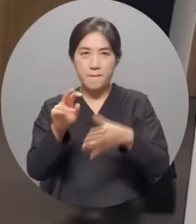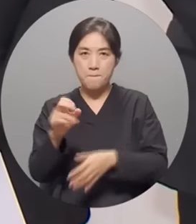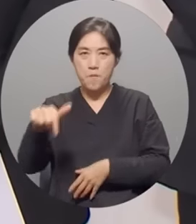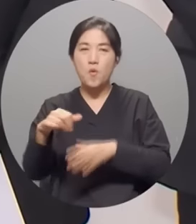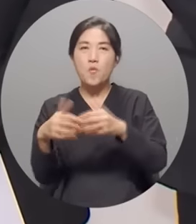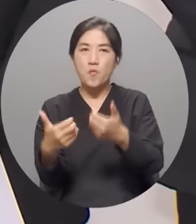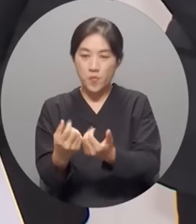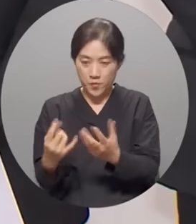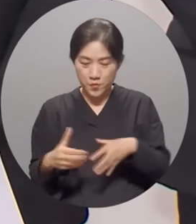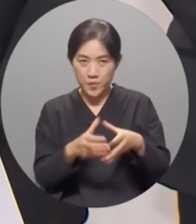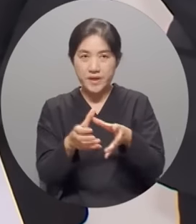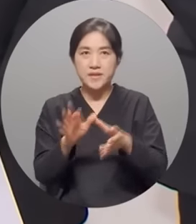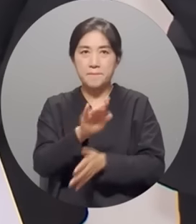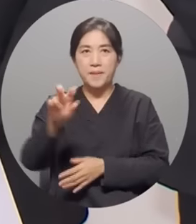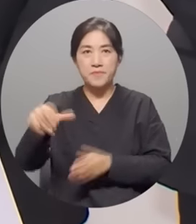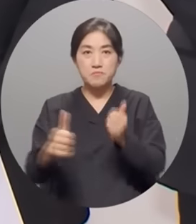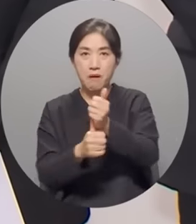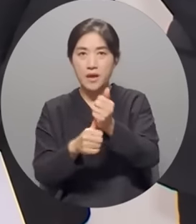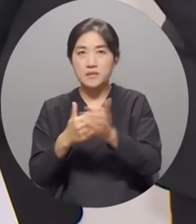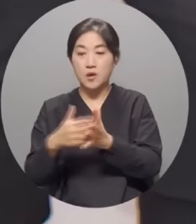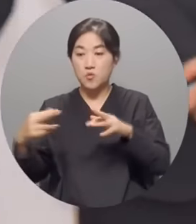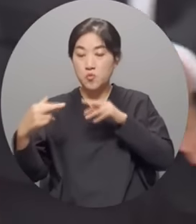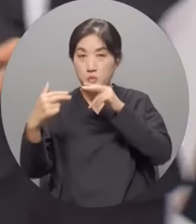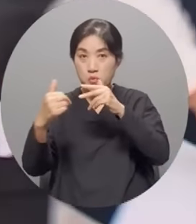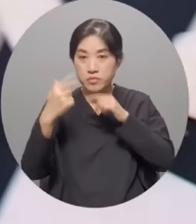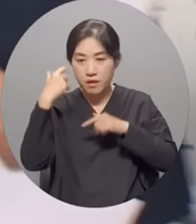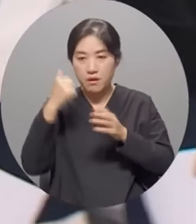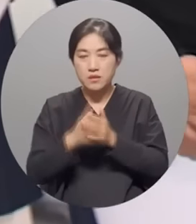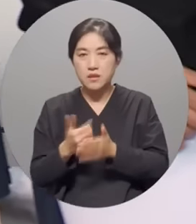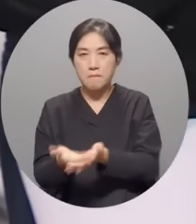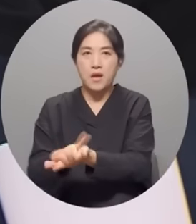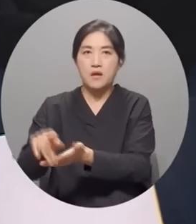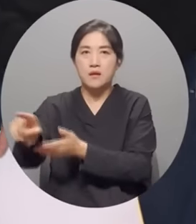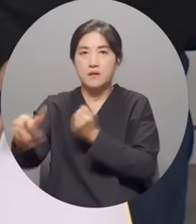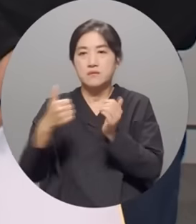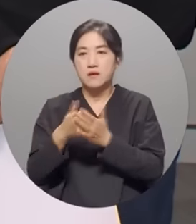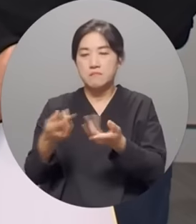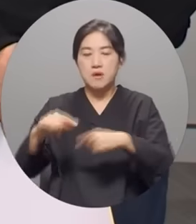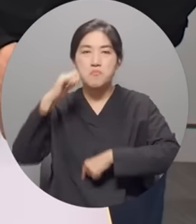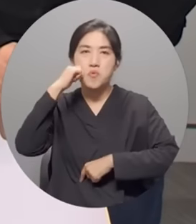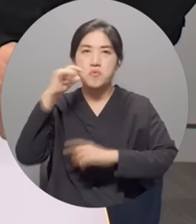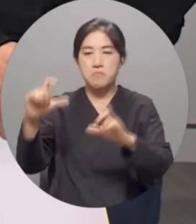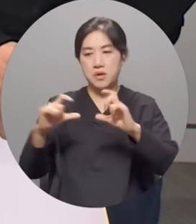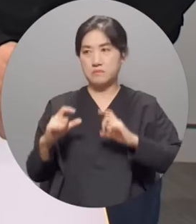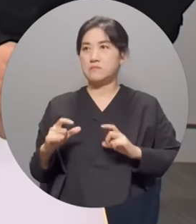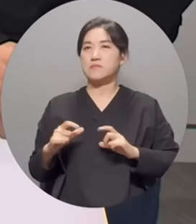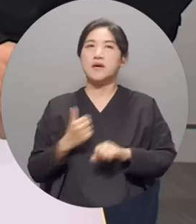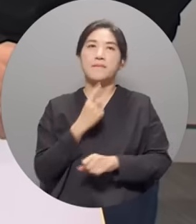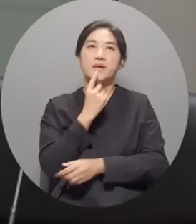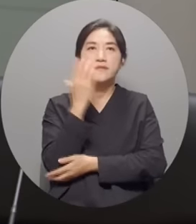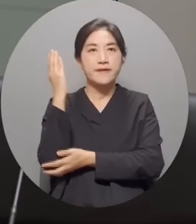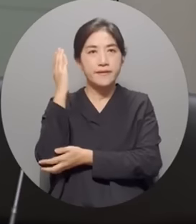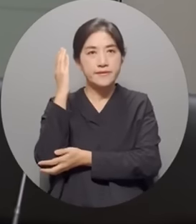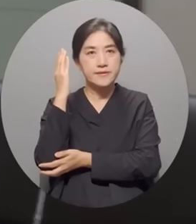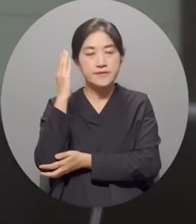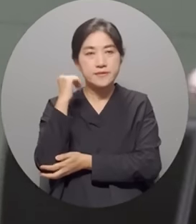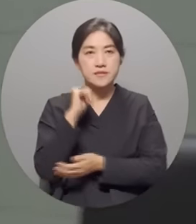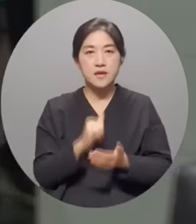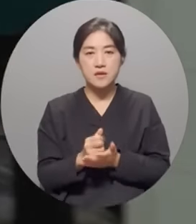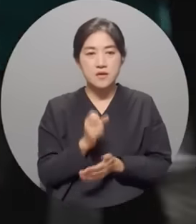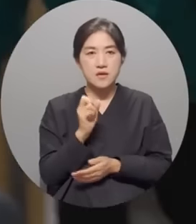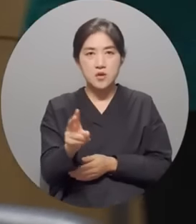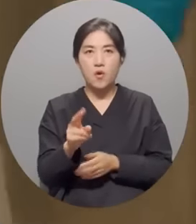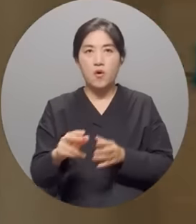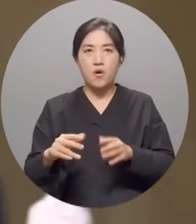했지만 박 차관이 하루 전 입장을 번복해 참석이 어렵다고 통보해왔다고 밝혔습니다. 이들은 여당